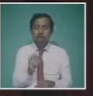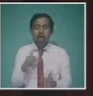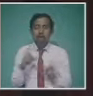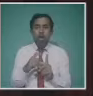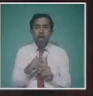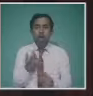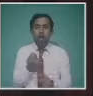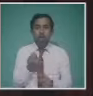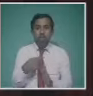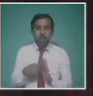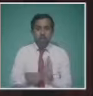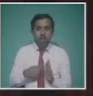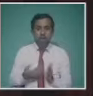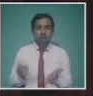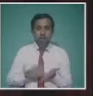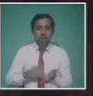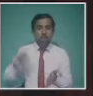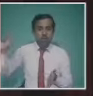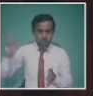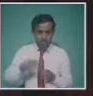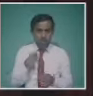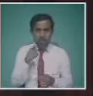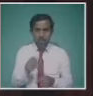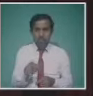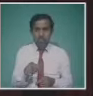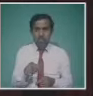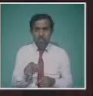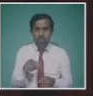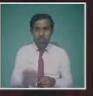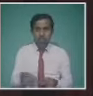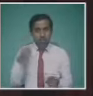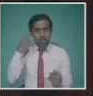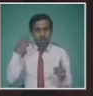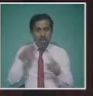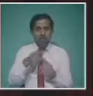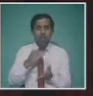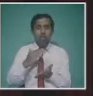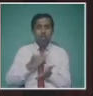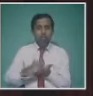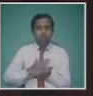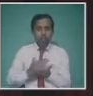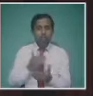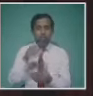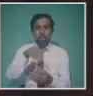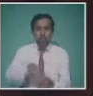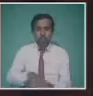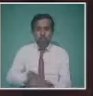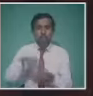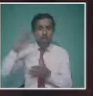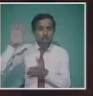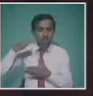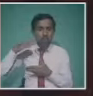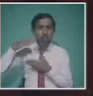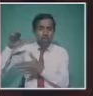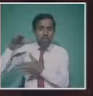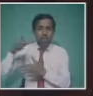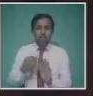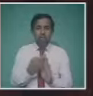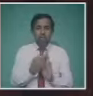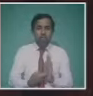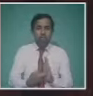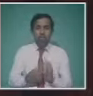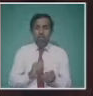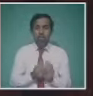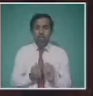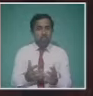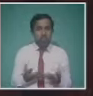ප්‍රමාණය අපේ රටට නැවතත් ආපස්සට එනවද ඒක නිසා මේවා සම්බන්ධව මැදිහත් වීමක් නොවෙන්න ඒ ආනායන අපනායන නීති රීති විනාශ කරන්න නැති